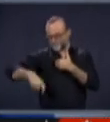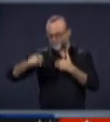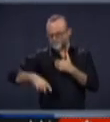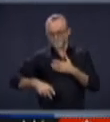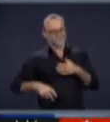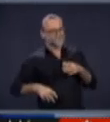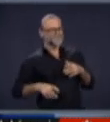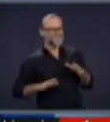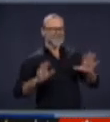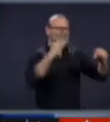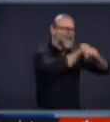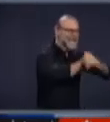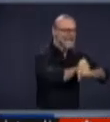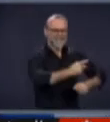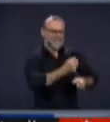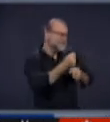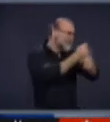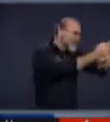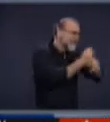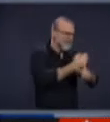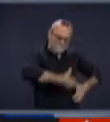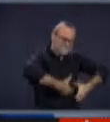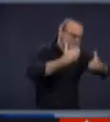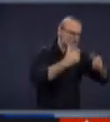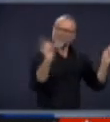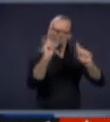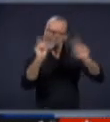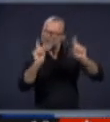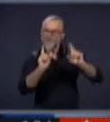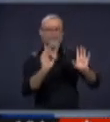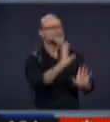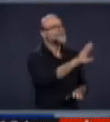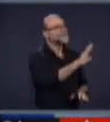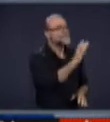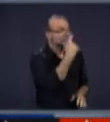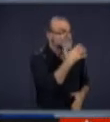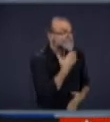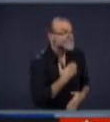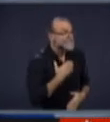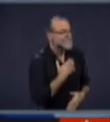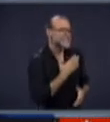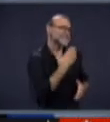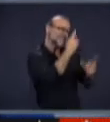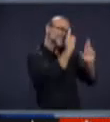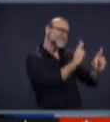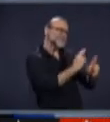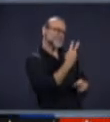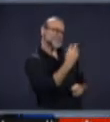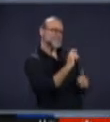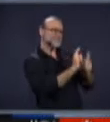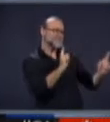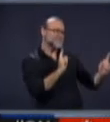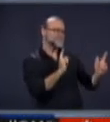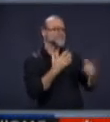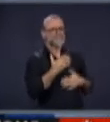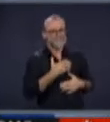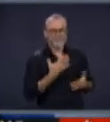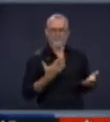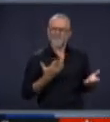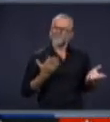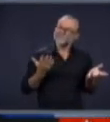responsabilités, encore une fois, sans aucune agressivité, mais de demander, pourriez-vous respecter